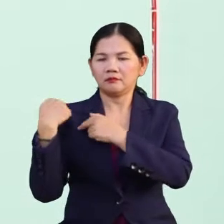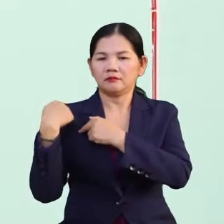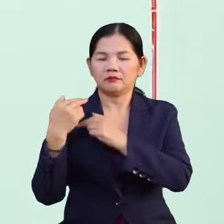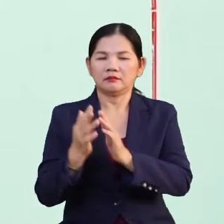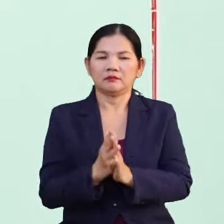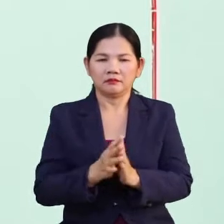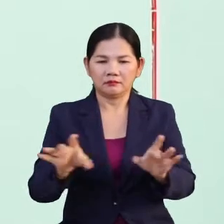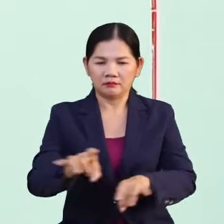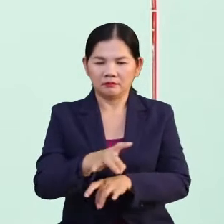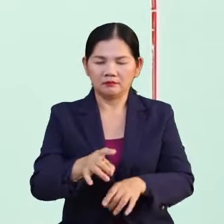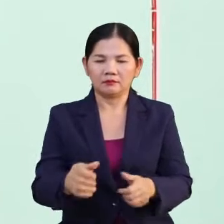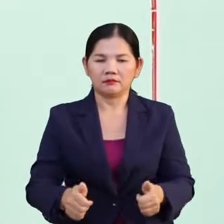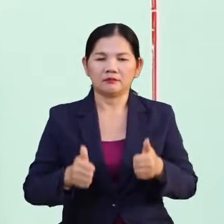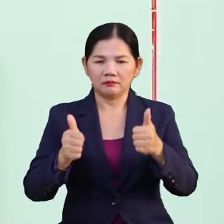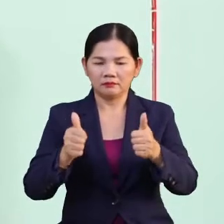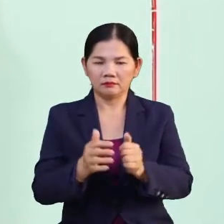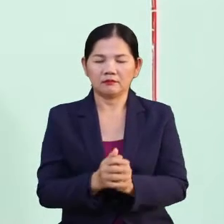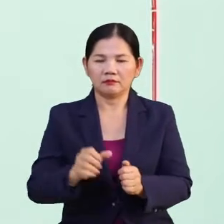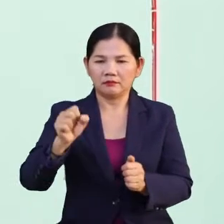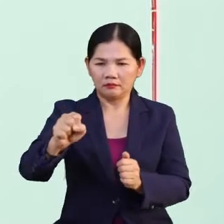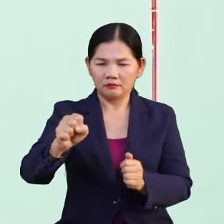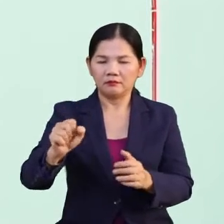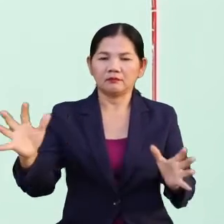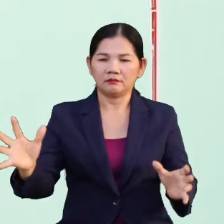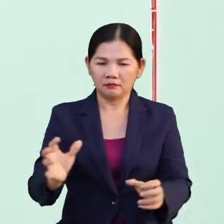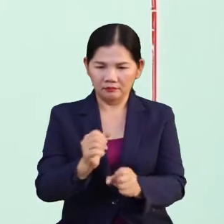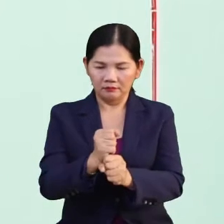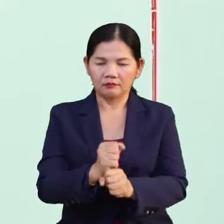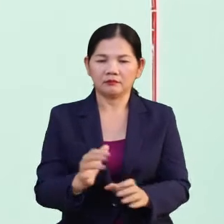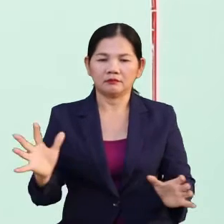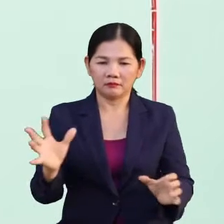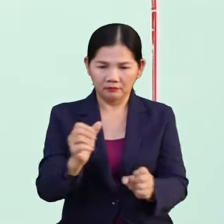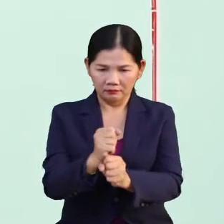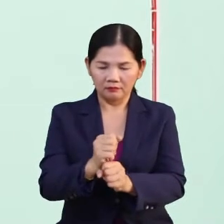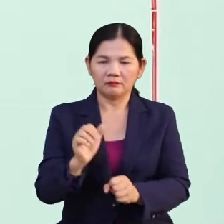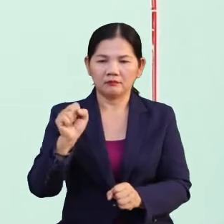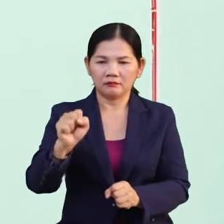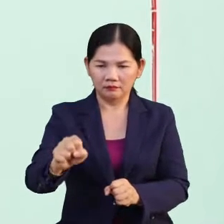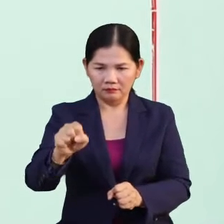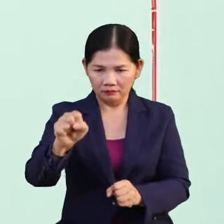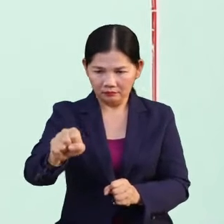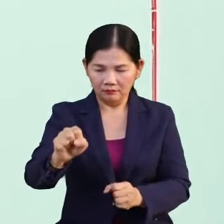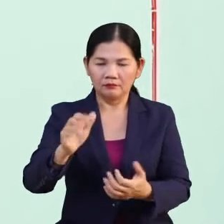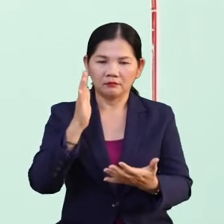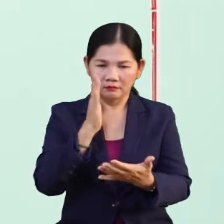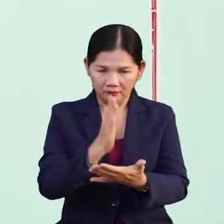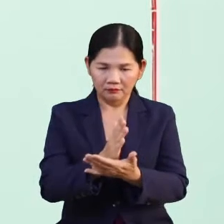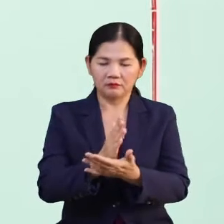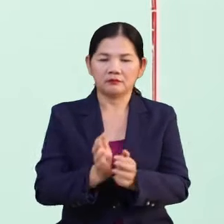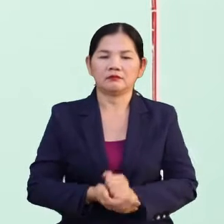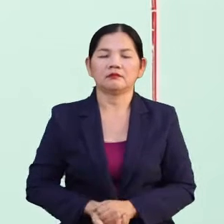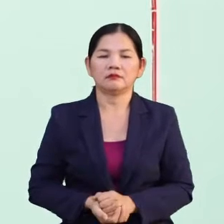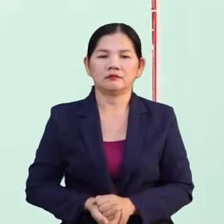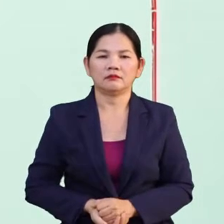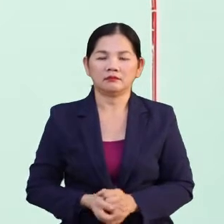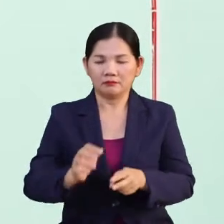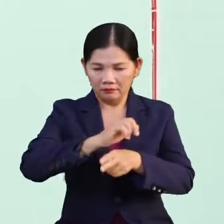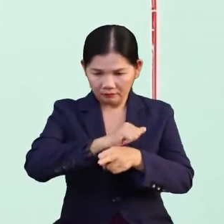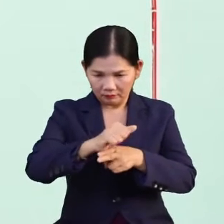ល់អំពើល្អតចប់ចាខ្លឹមសាររបស់យើងនៅថ្ងៃនេះគឺលំហាត់ណាកូន